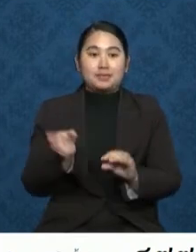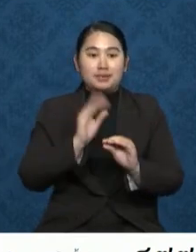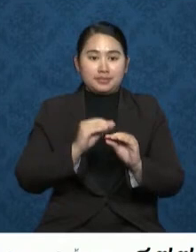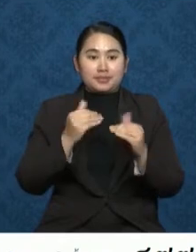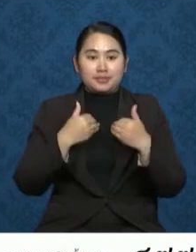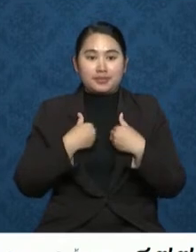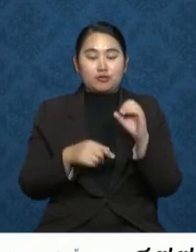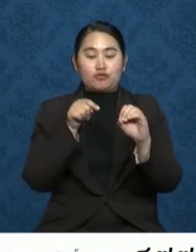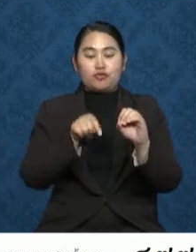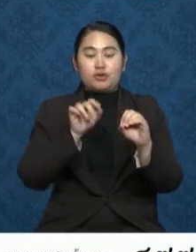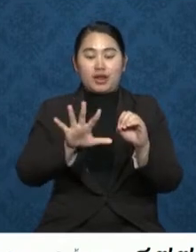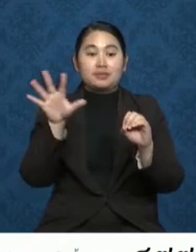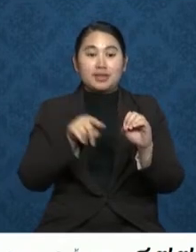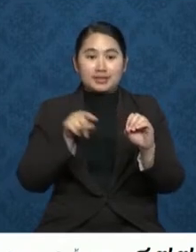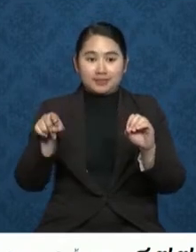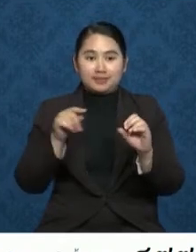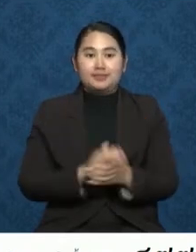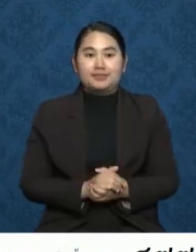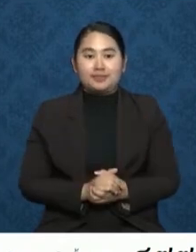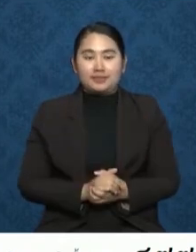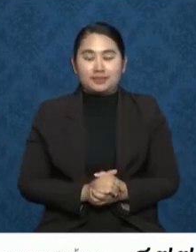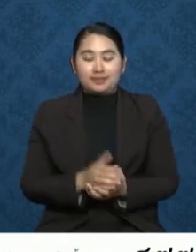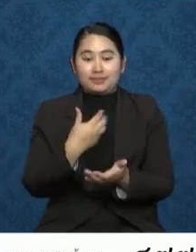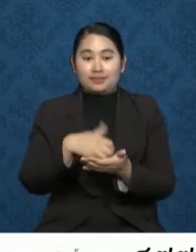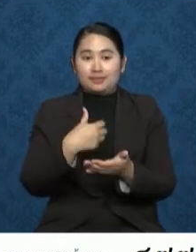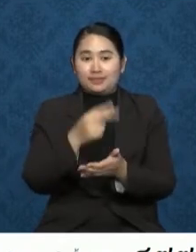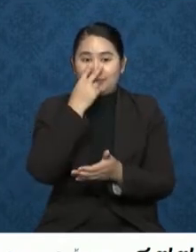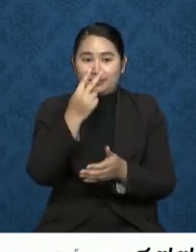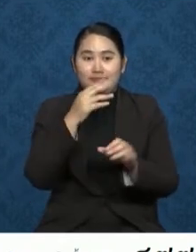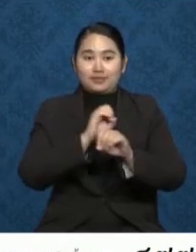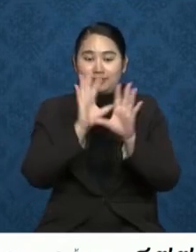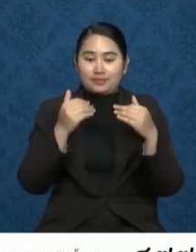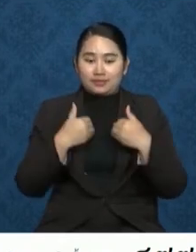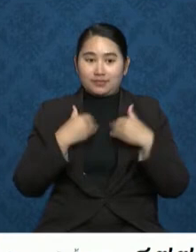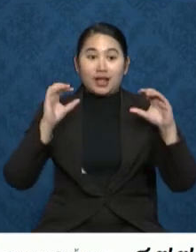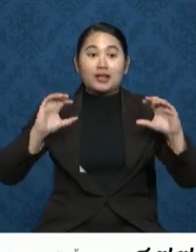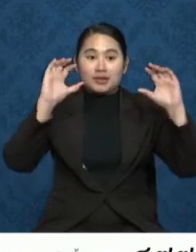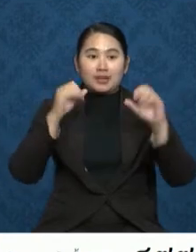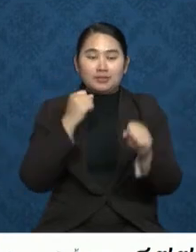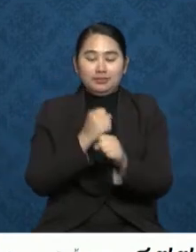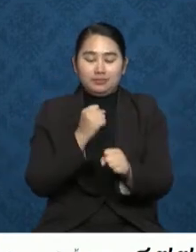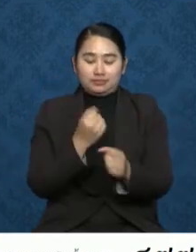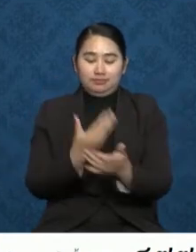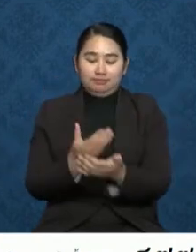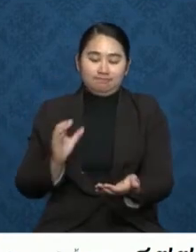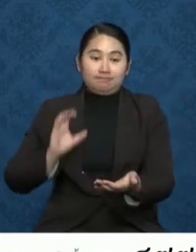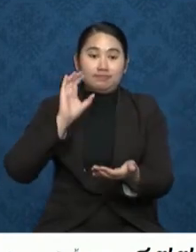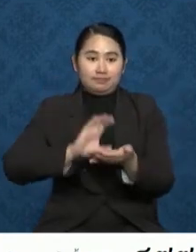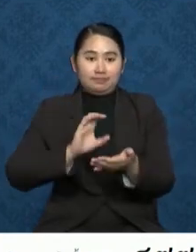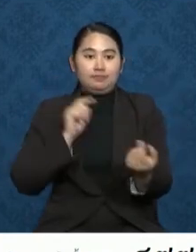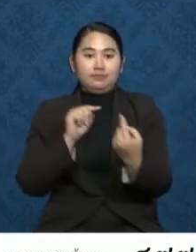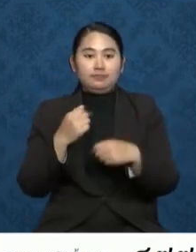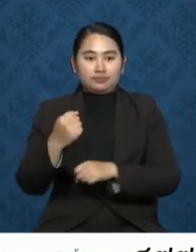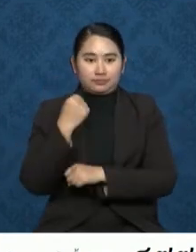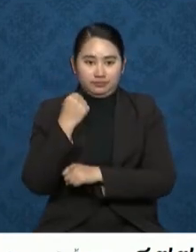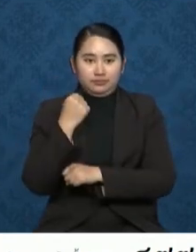นกัน 0.5% ท่านประธานครับสิ่งนี้ครับบ่งชี้ชัดว่ารัฐบาลชุดนี้ให้น้ำหนักที่จะใช้จ่ายงบในกิจการด้านความ